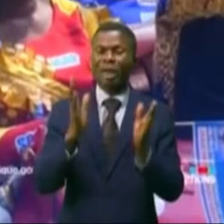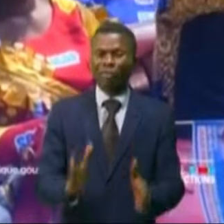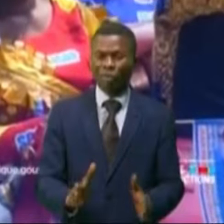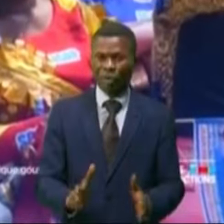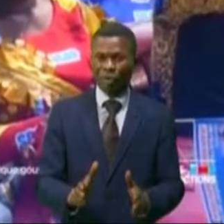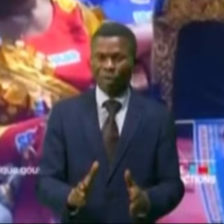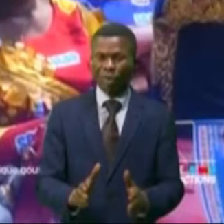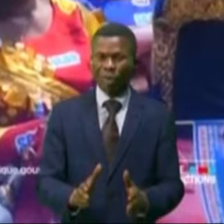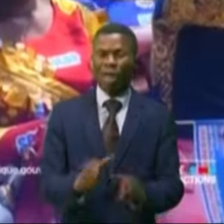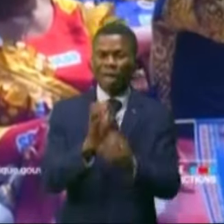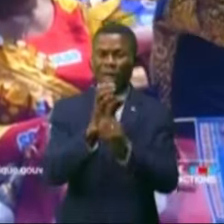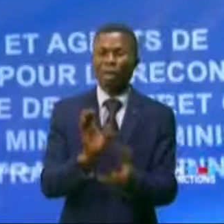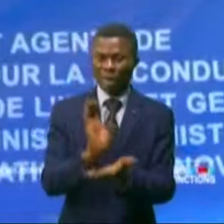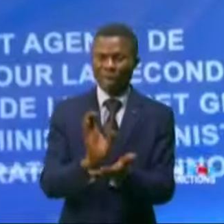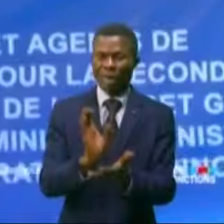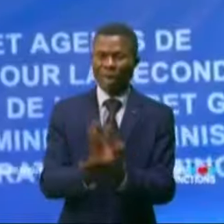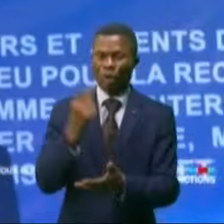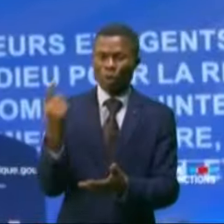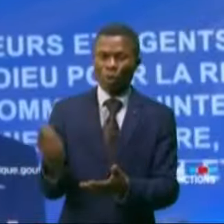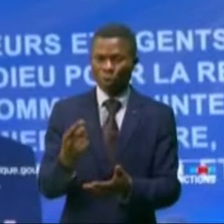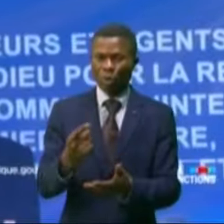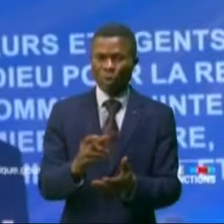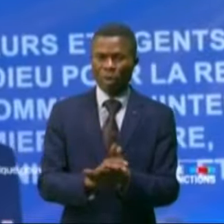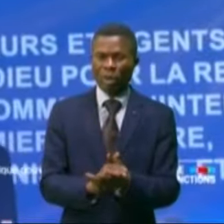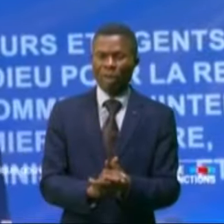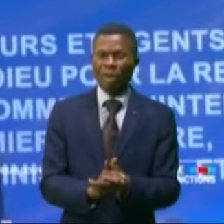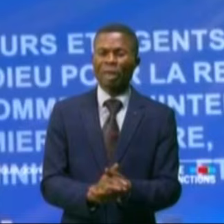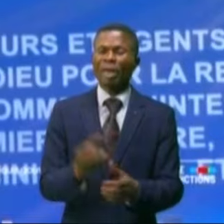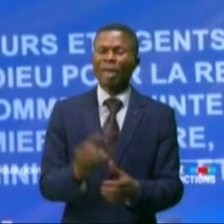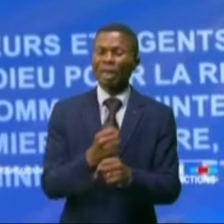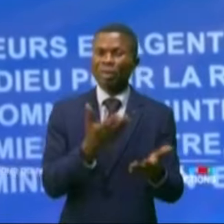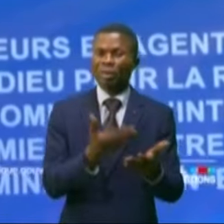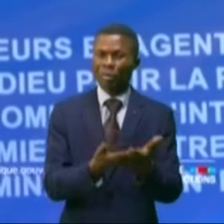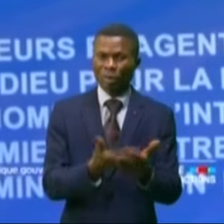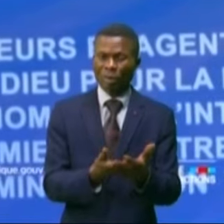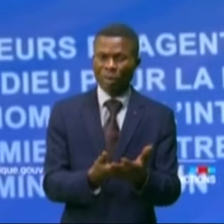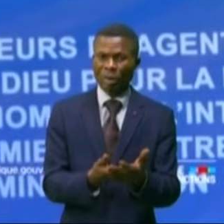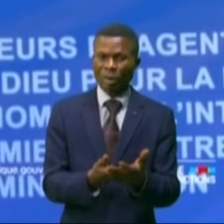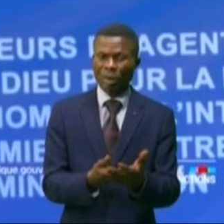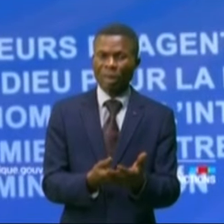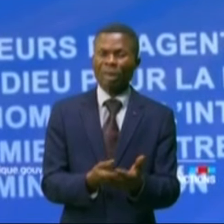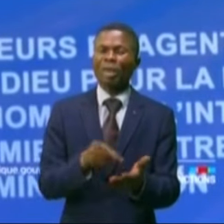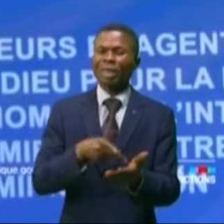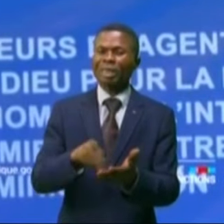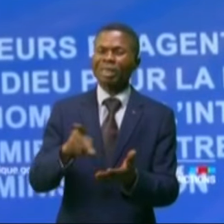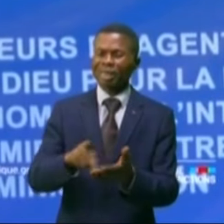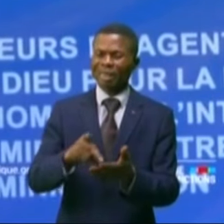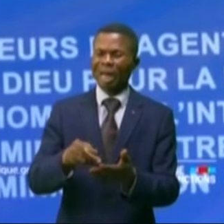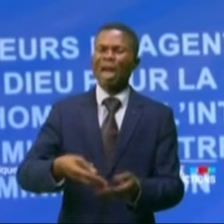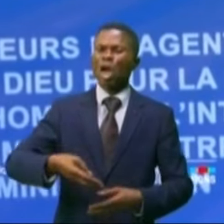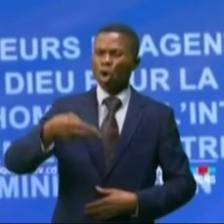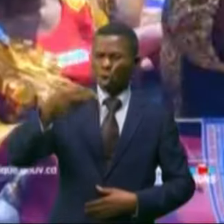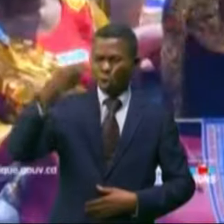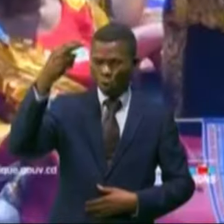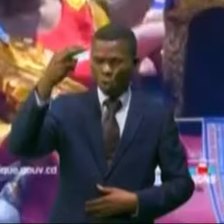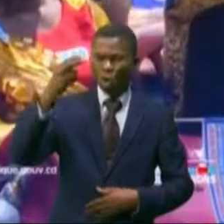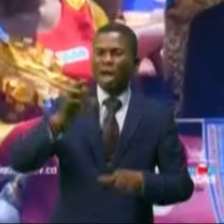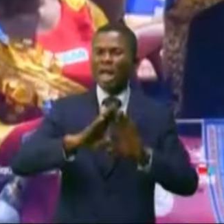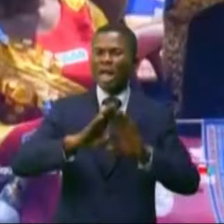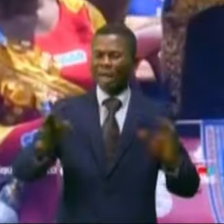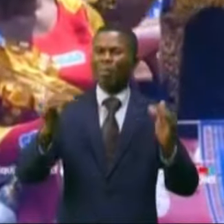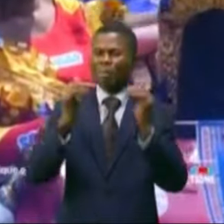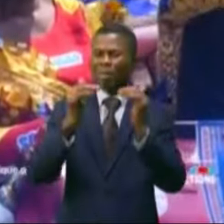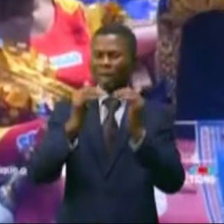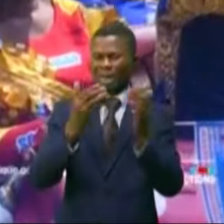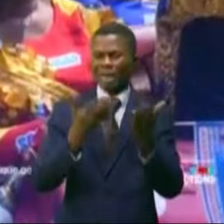certifié, régulier et qui est à la tâche puisse mériter une rémunération juste et équitable. Après avoir